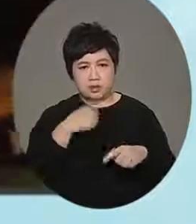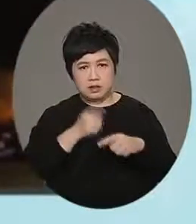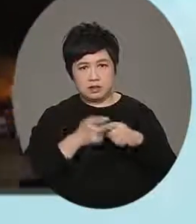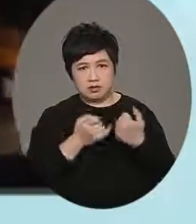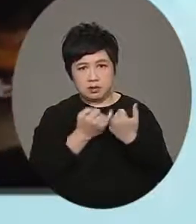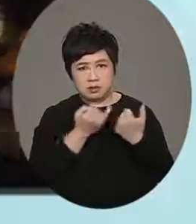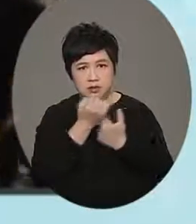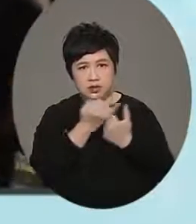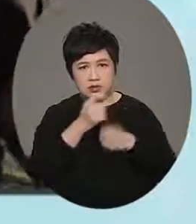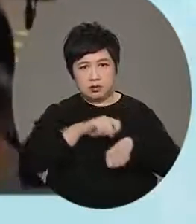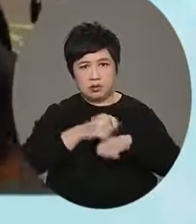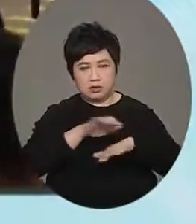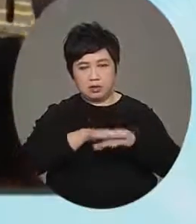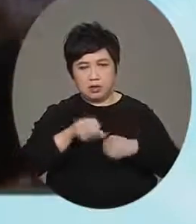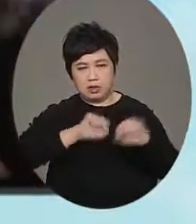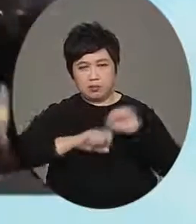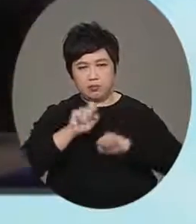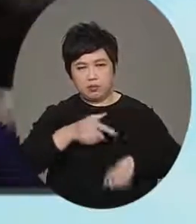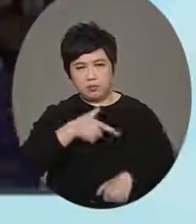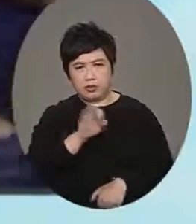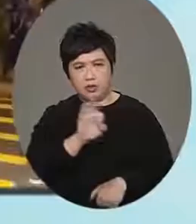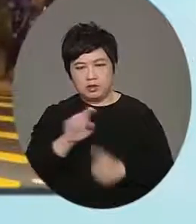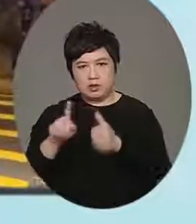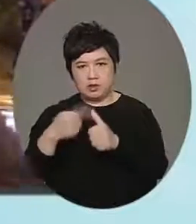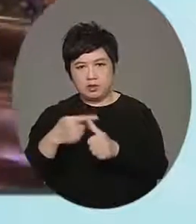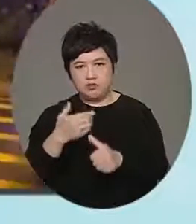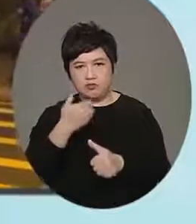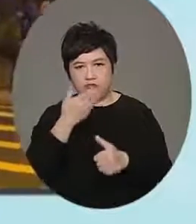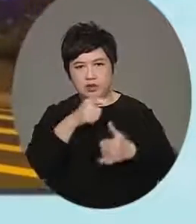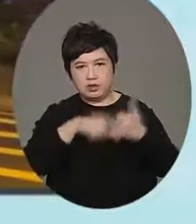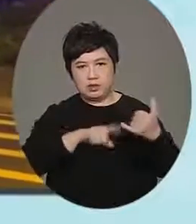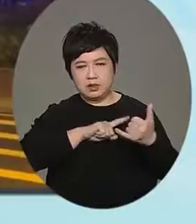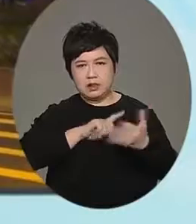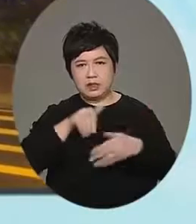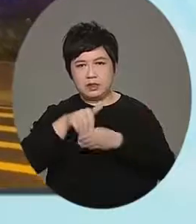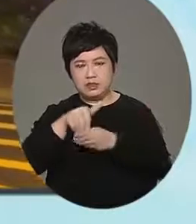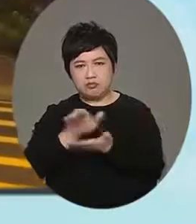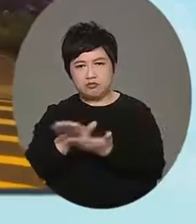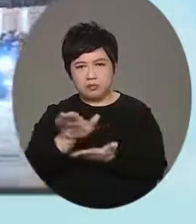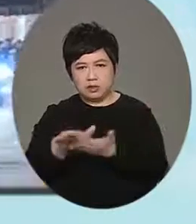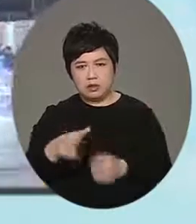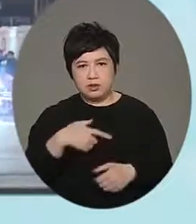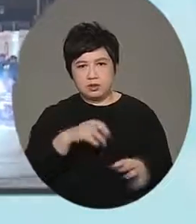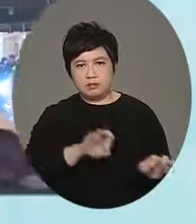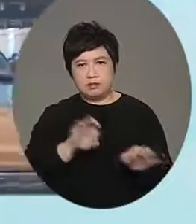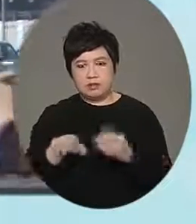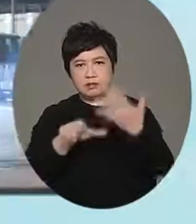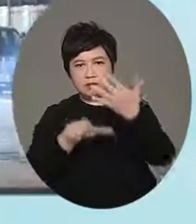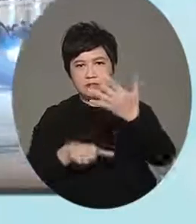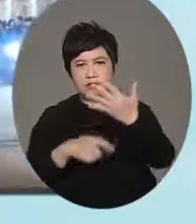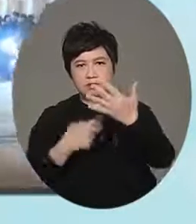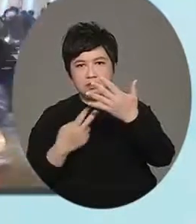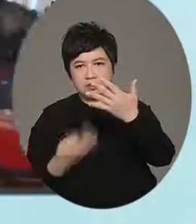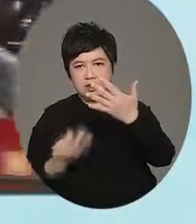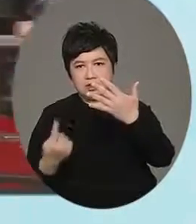施危害國安的行為。其中首被告戴耀廷自行撤回保釋申請，案件押後到5